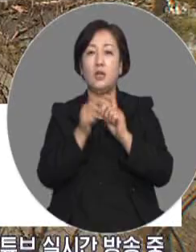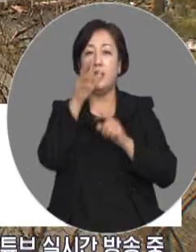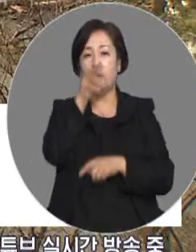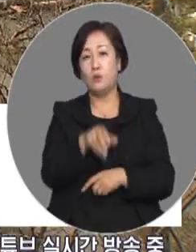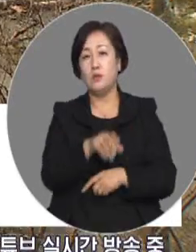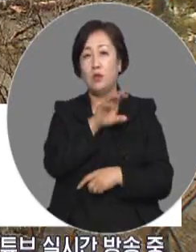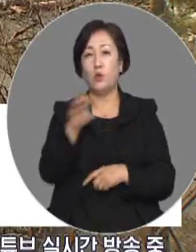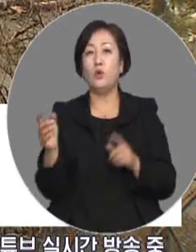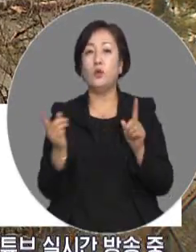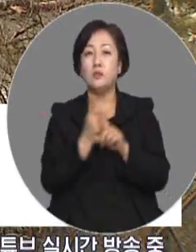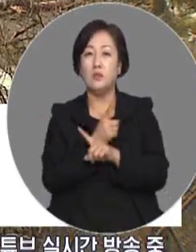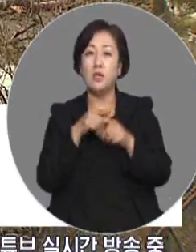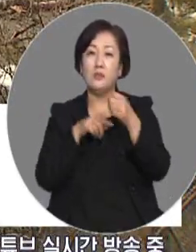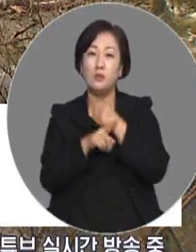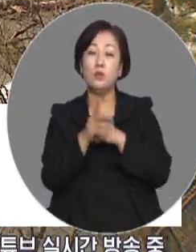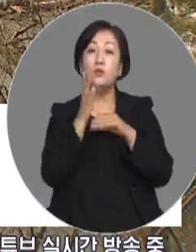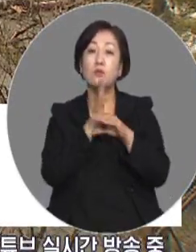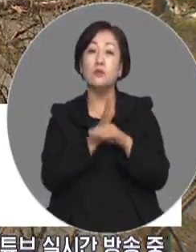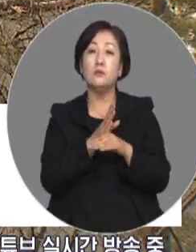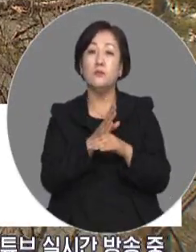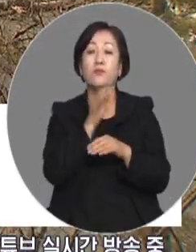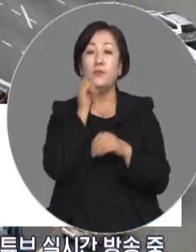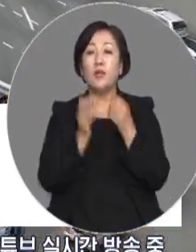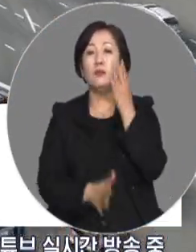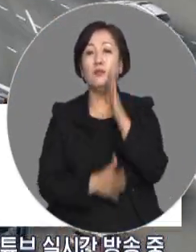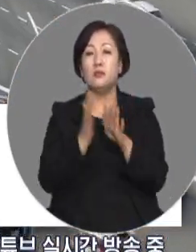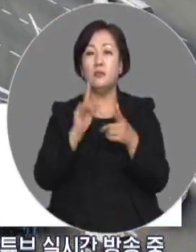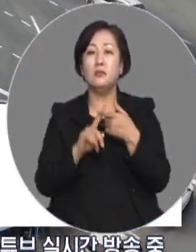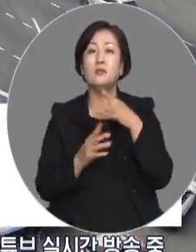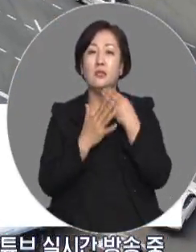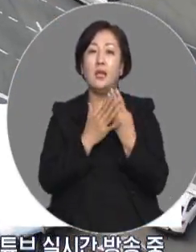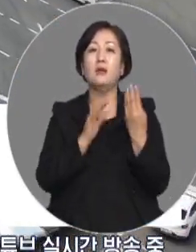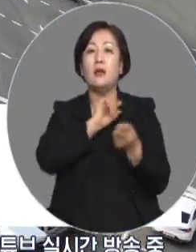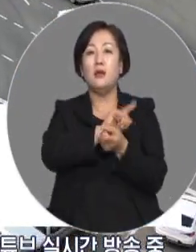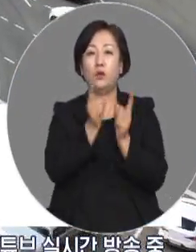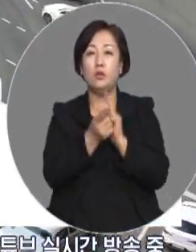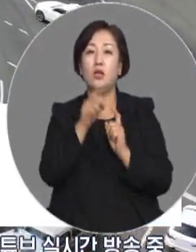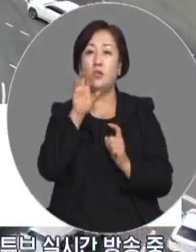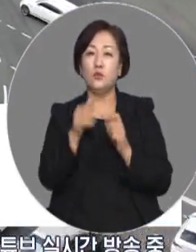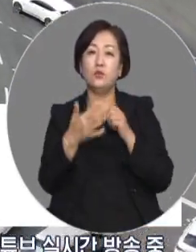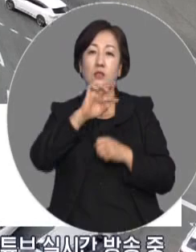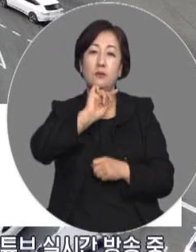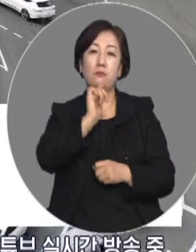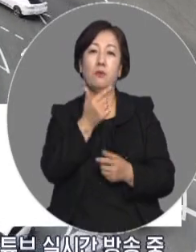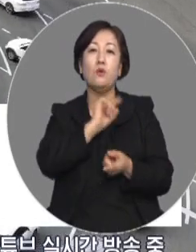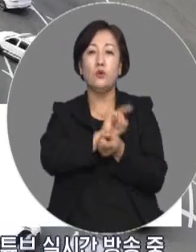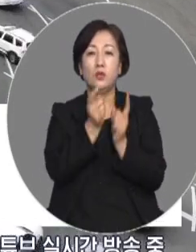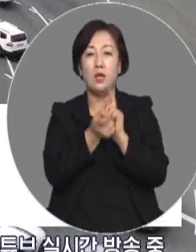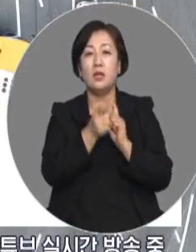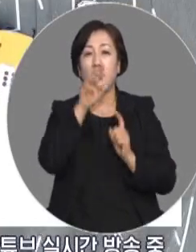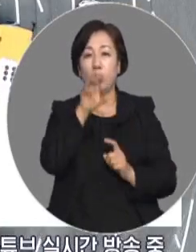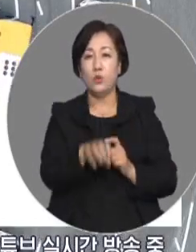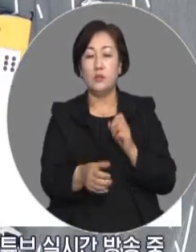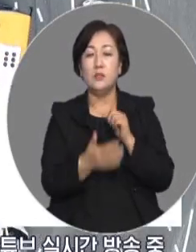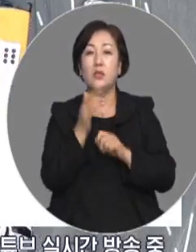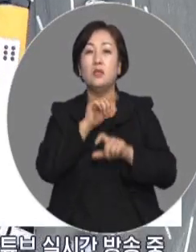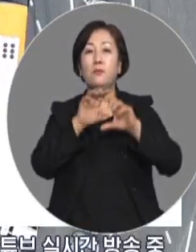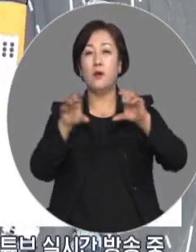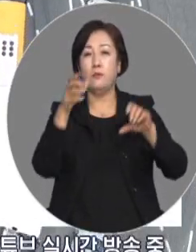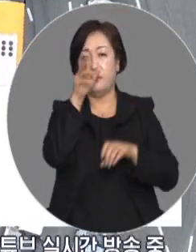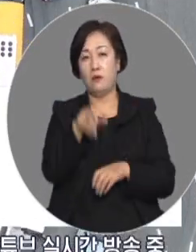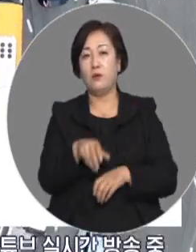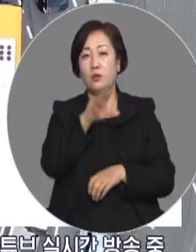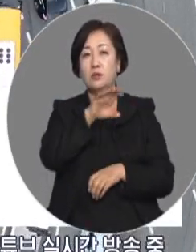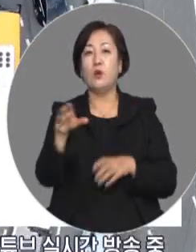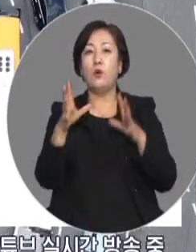교차로로 전환하려고 하는 이유입니다. 시는 울산 4개의 로터리 중 신봉 로터리가 가장 평면 교차로 전환